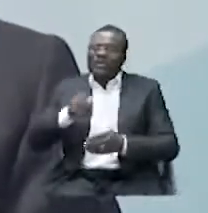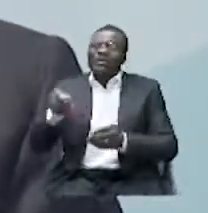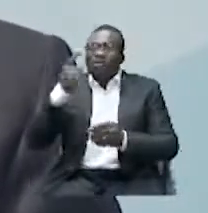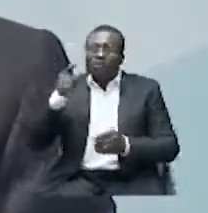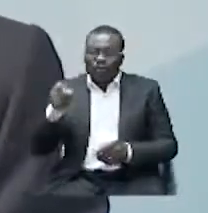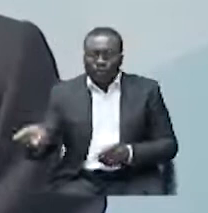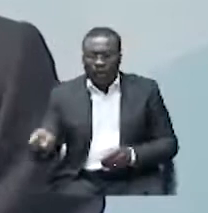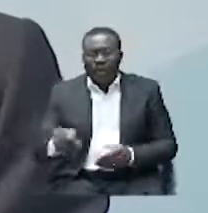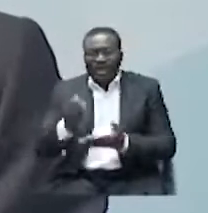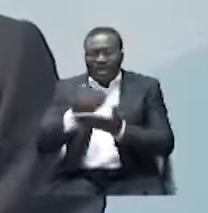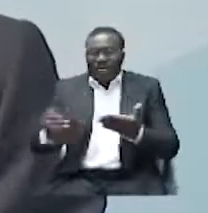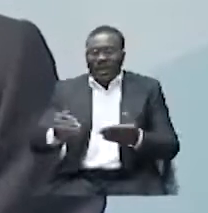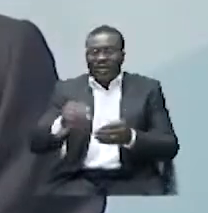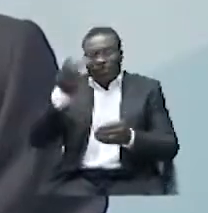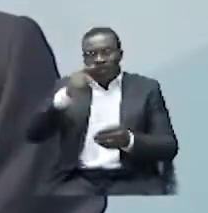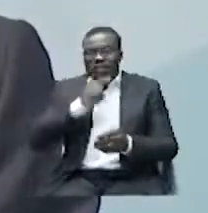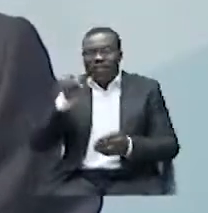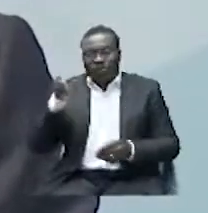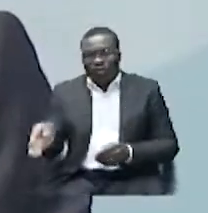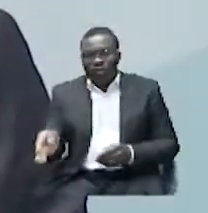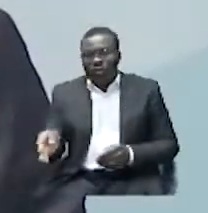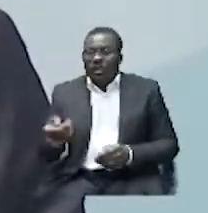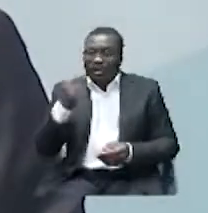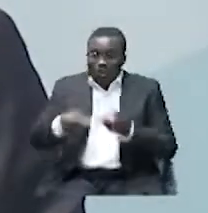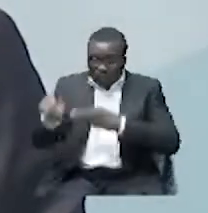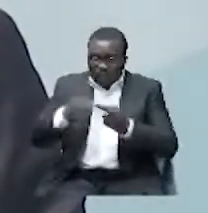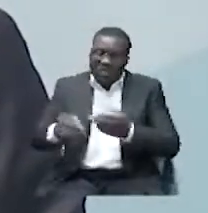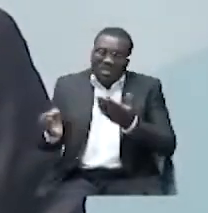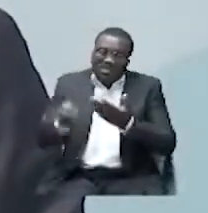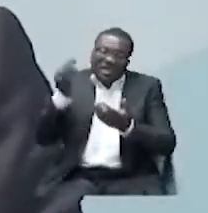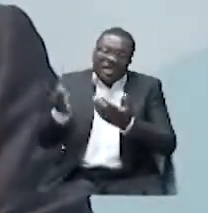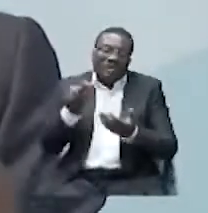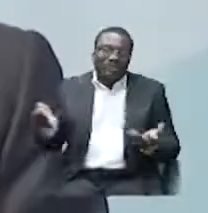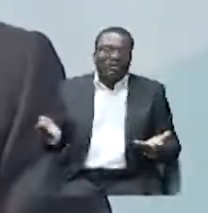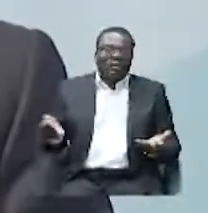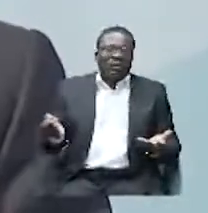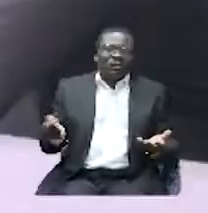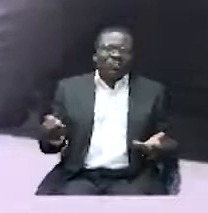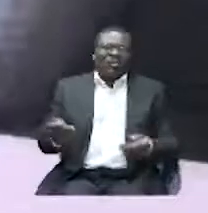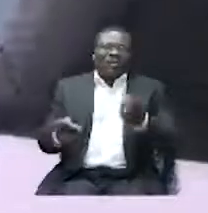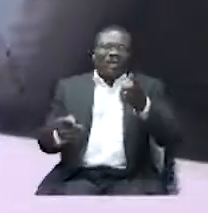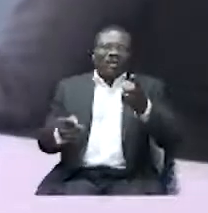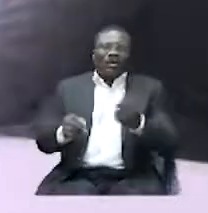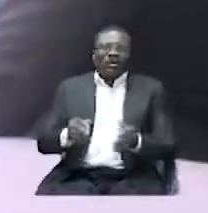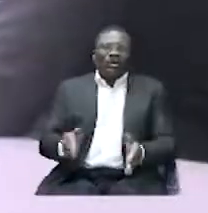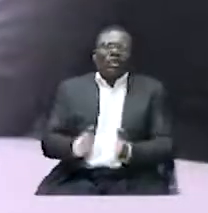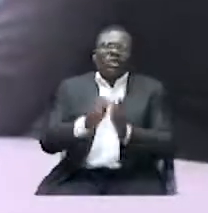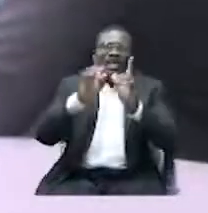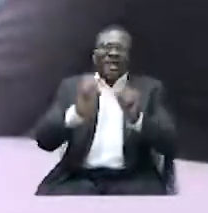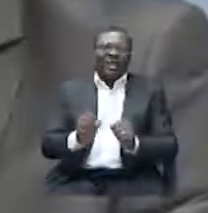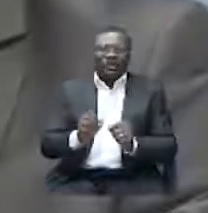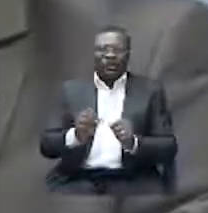partis politiques sont affaiblis, ils sont à sa solde, sa réélection est facile. Oui, mais la question Ce que qui René permet- Talon posait tantôt, Oui. est-ce